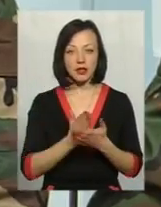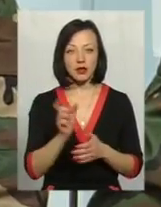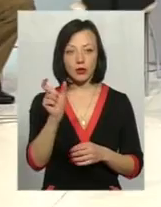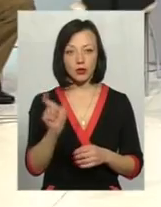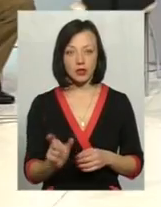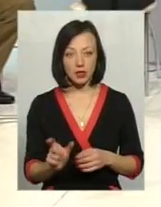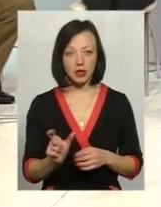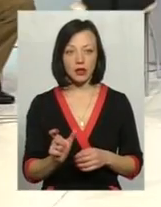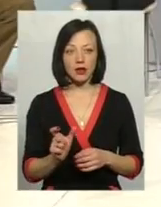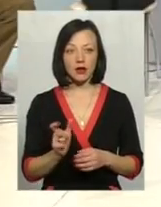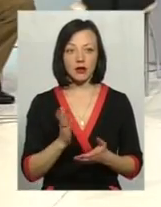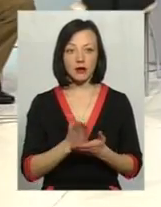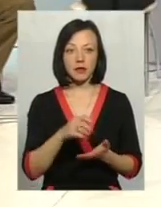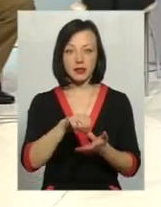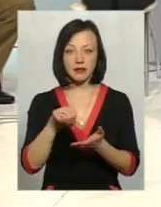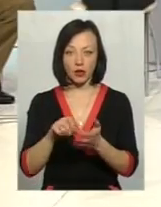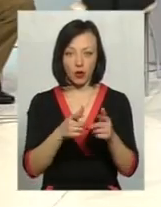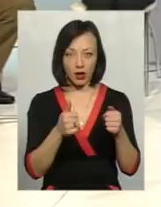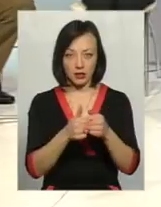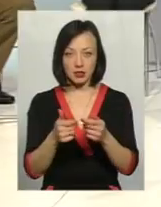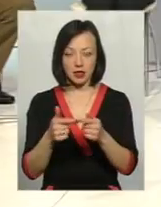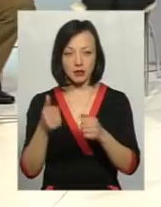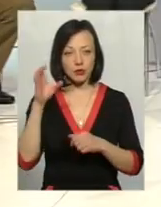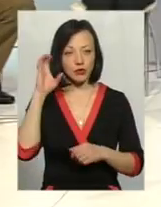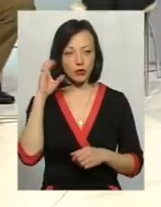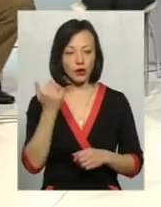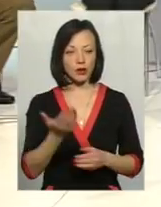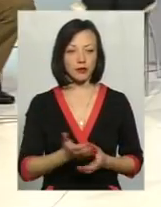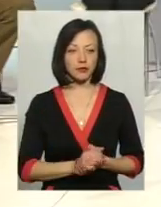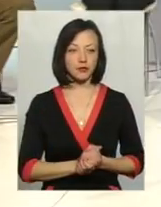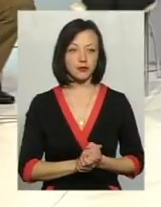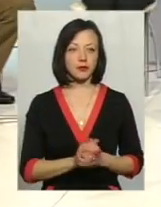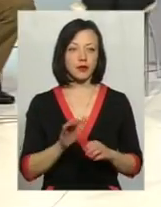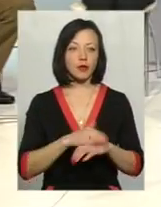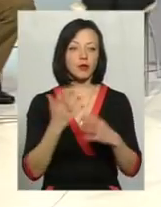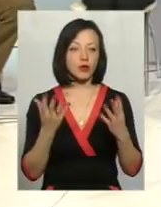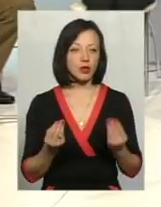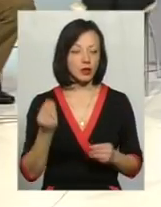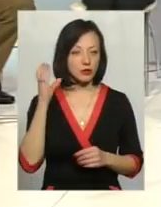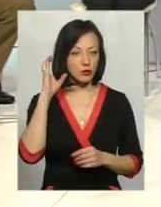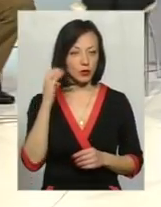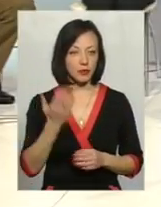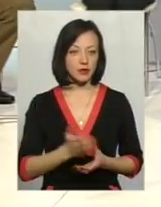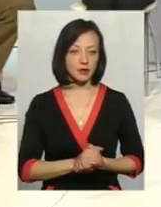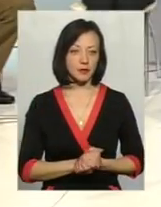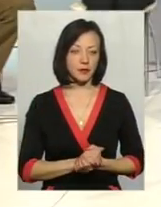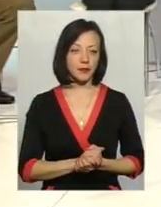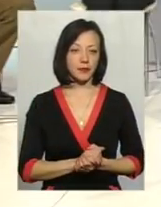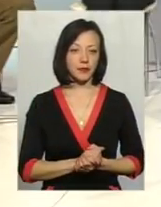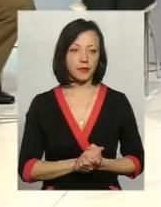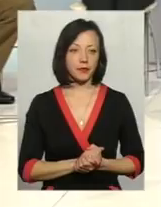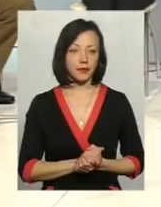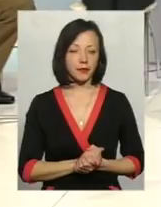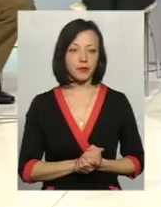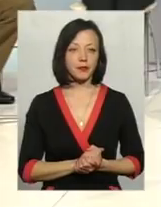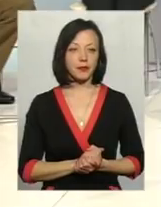людина, оскільки в нас тут є представники організації, да, давайте послухаємо. Доброго дня, ви в ефірі. Так, я